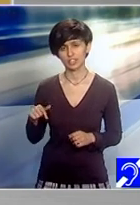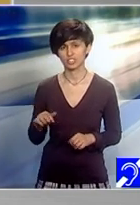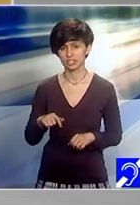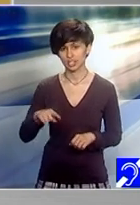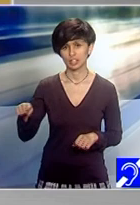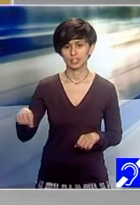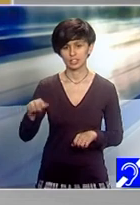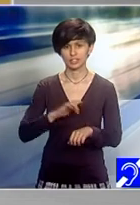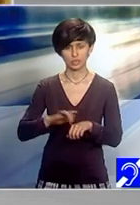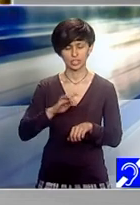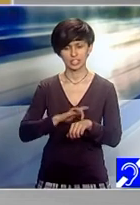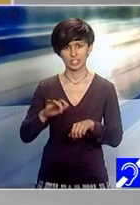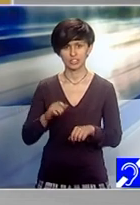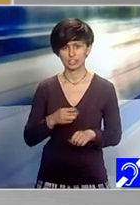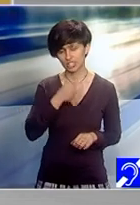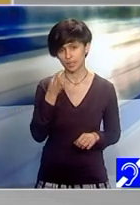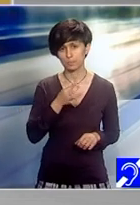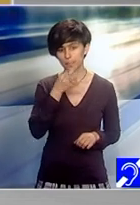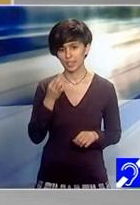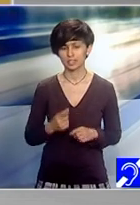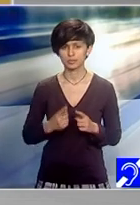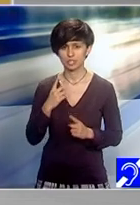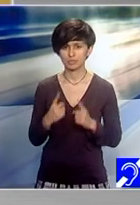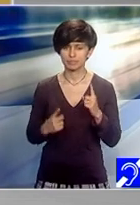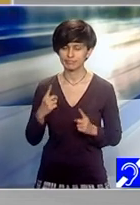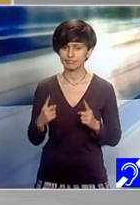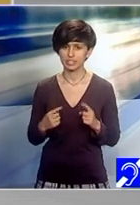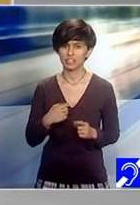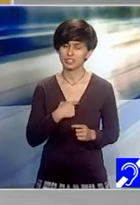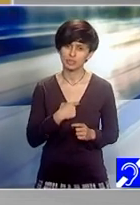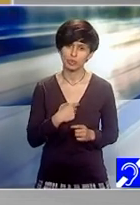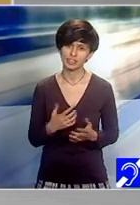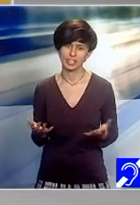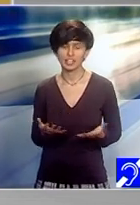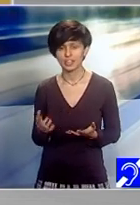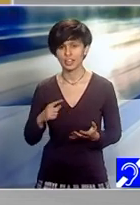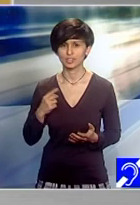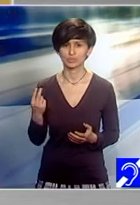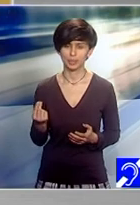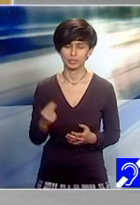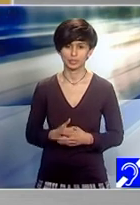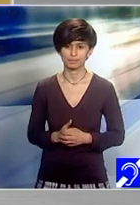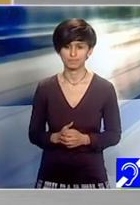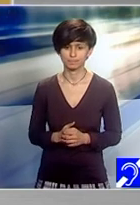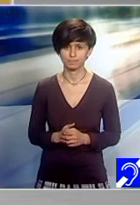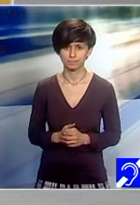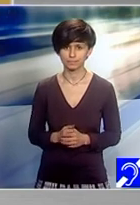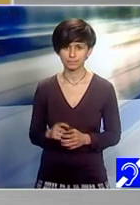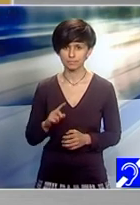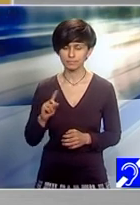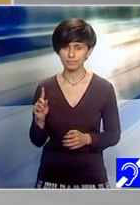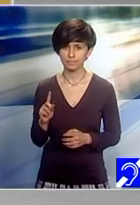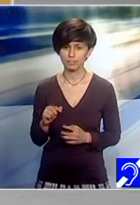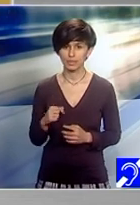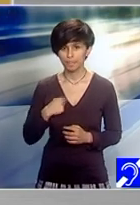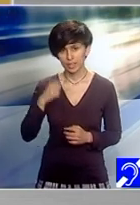să spunem, dacă se poate spune, care au fost mai buni. N-am spus întâmplător momente deosebite. Știu